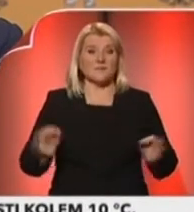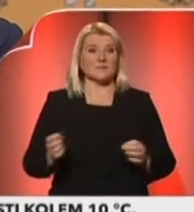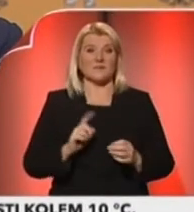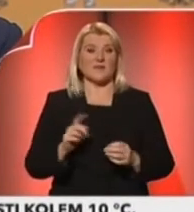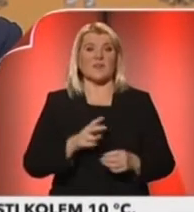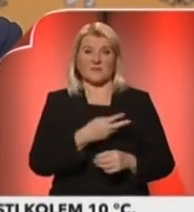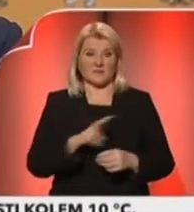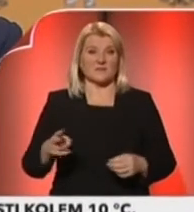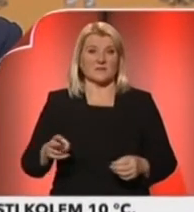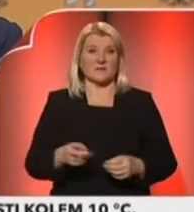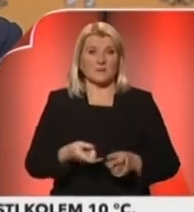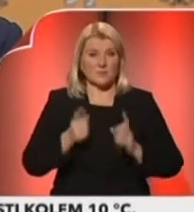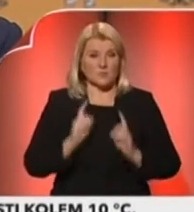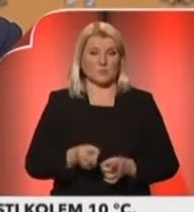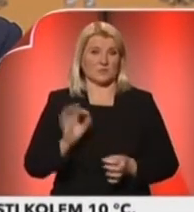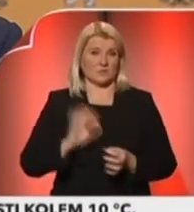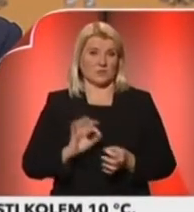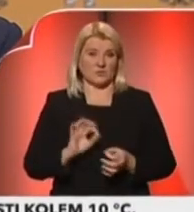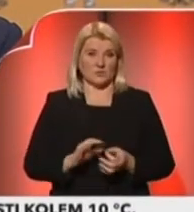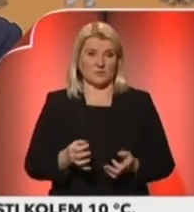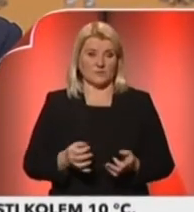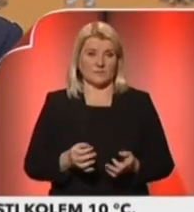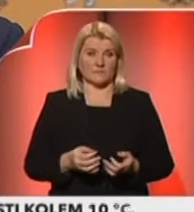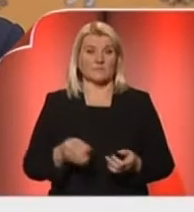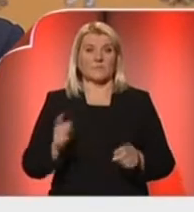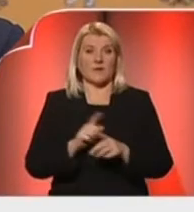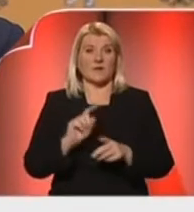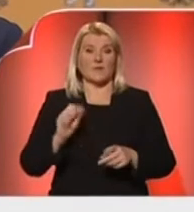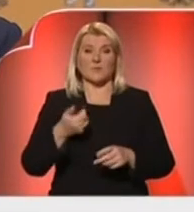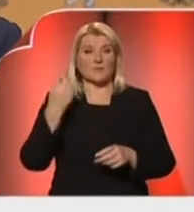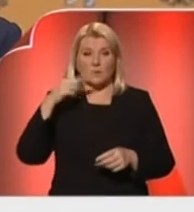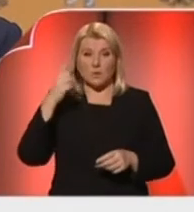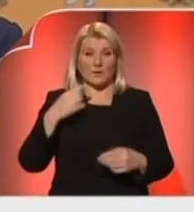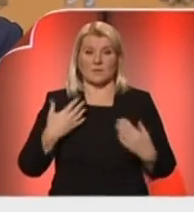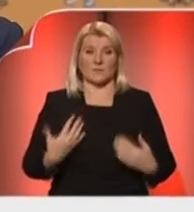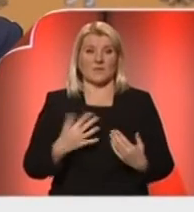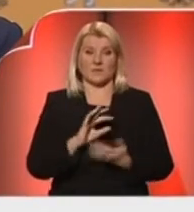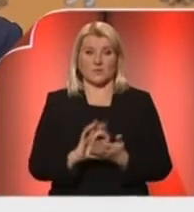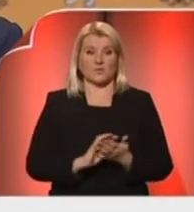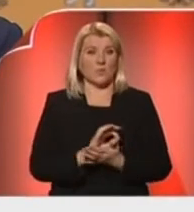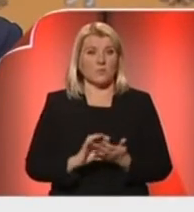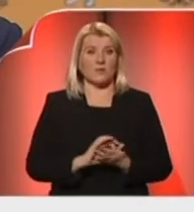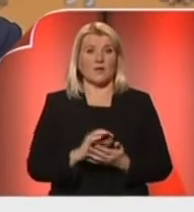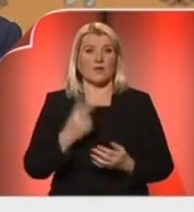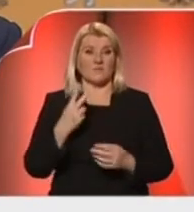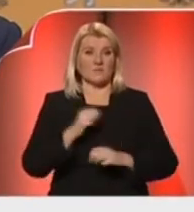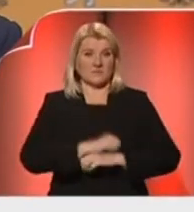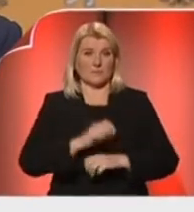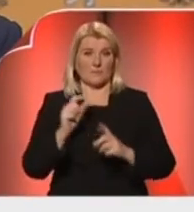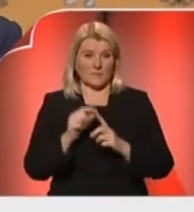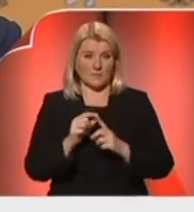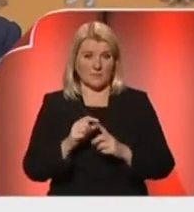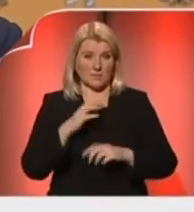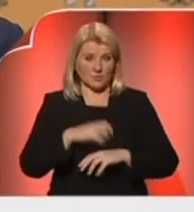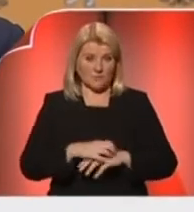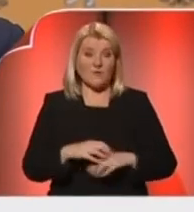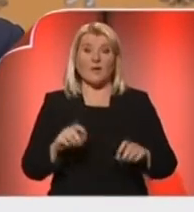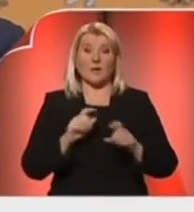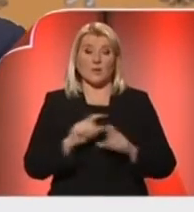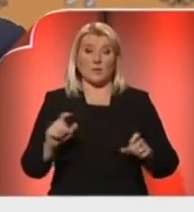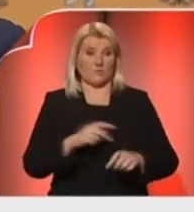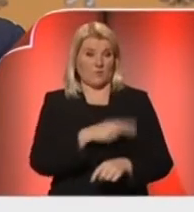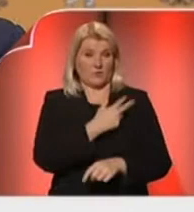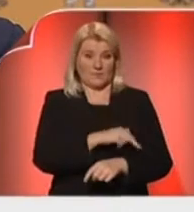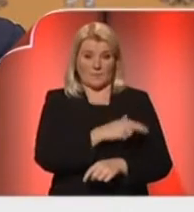ale musí se začít šetřit, ale ono máte největší problém v současné době ve VZP, protože nemocnice, pokud